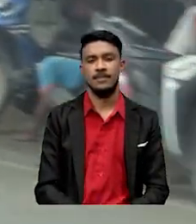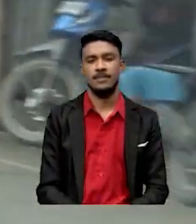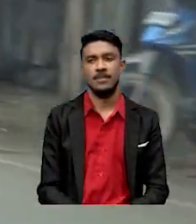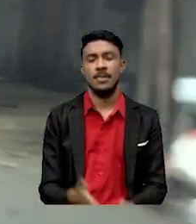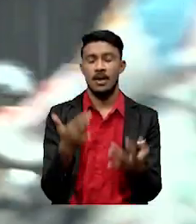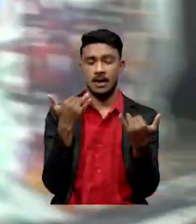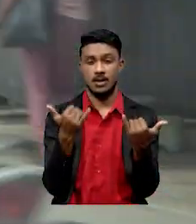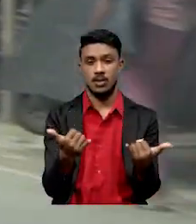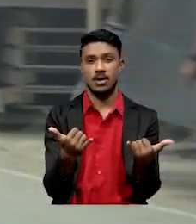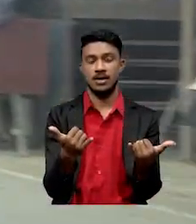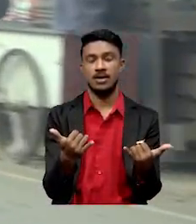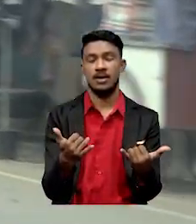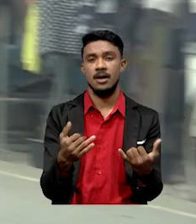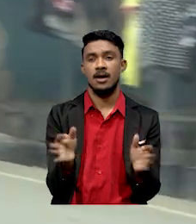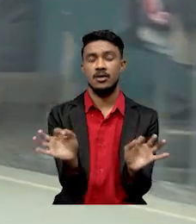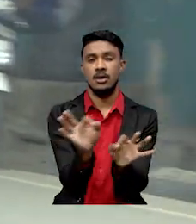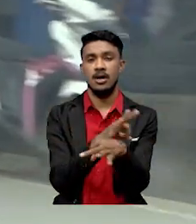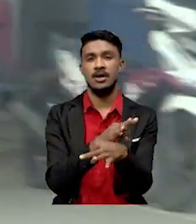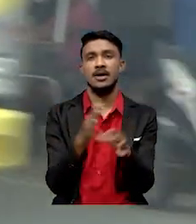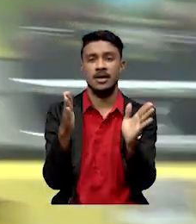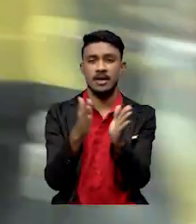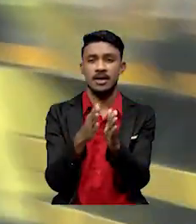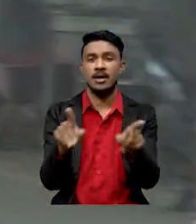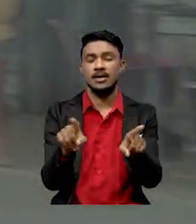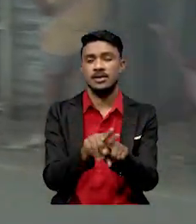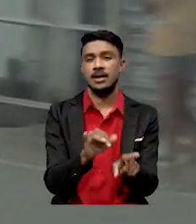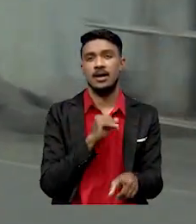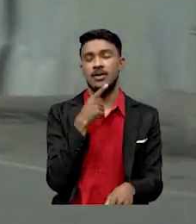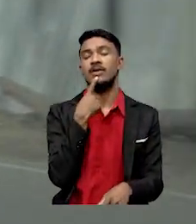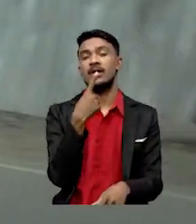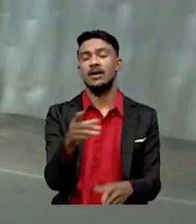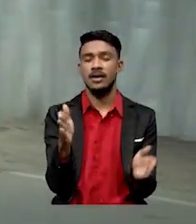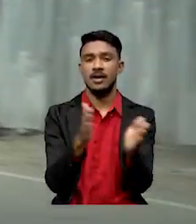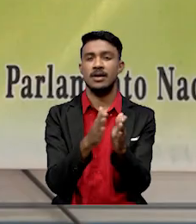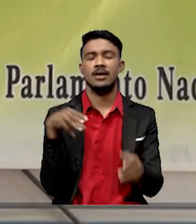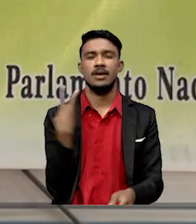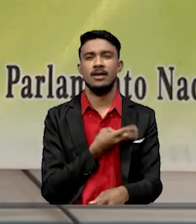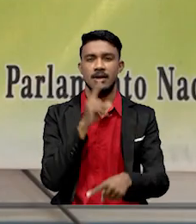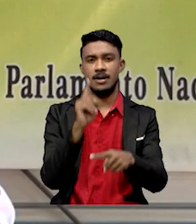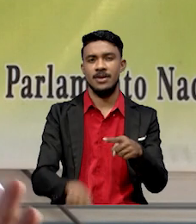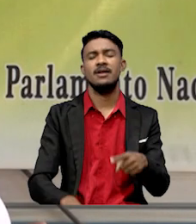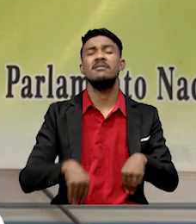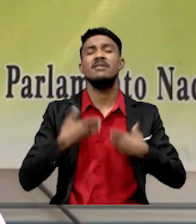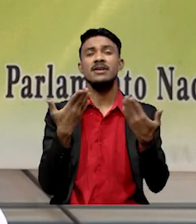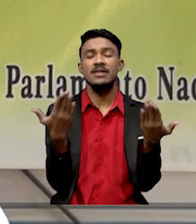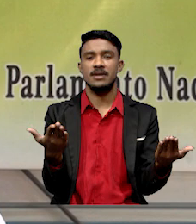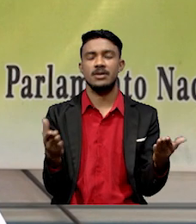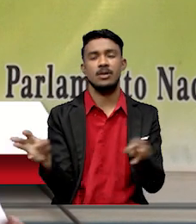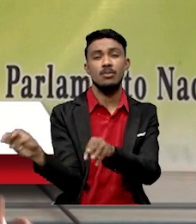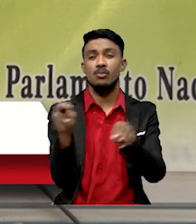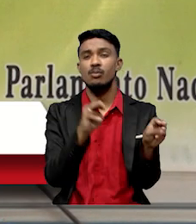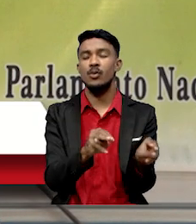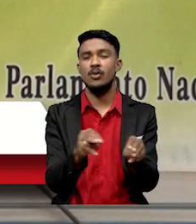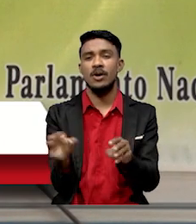Agora de atu hadiah buat Turki kan saya uang awat kata hadiah di buat Turki ini mau itala bele. Satang ida atu hal muda mudah saya